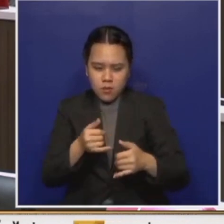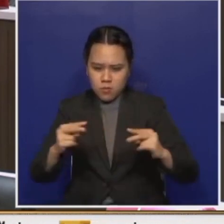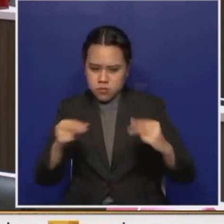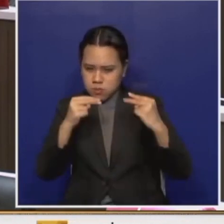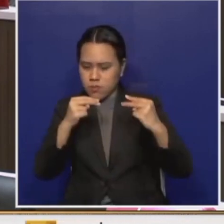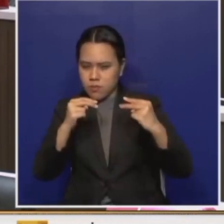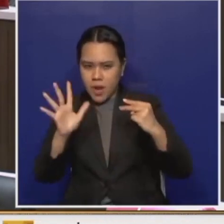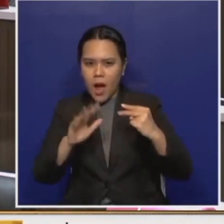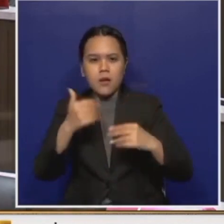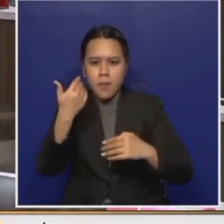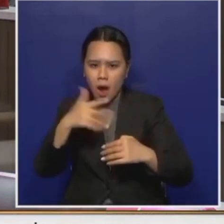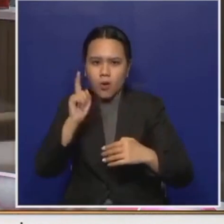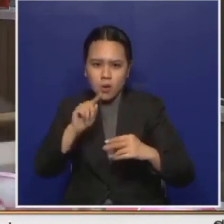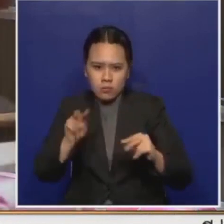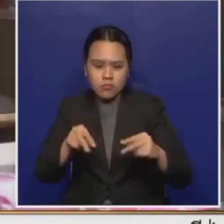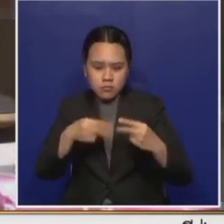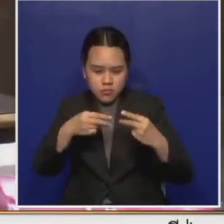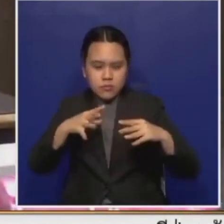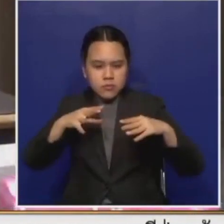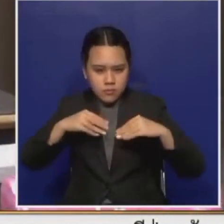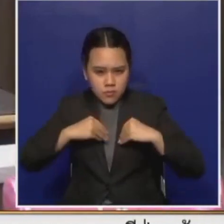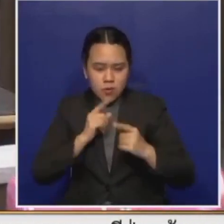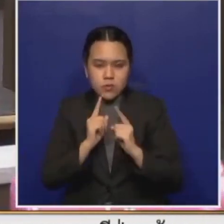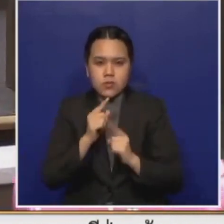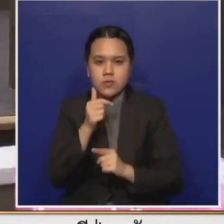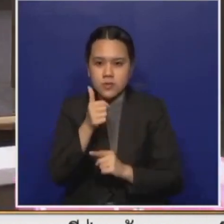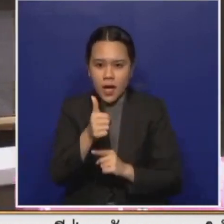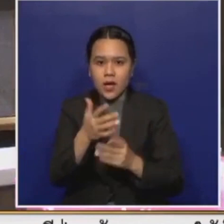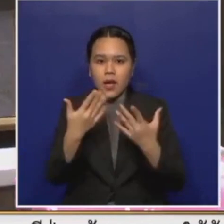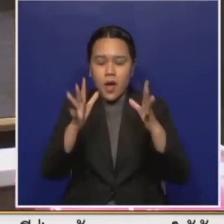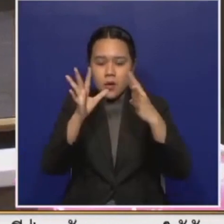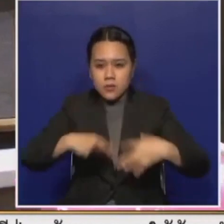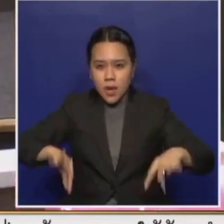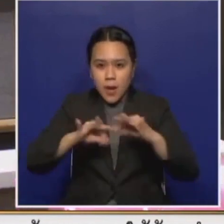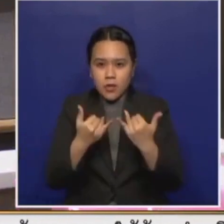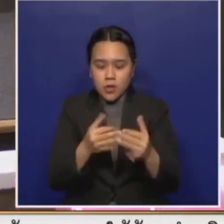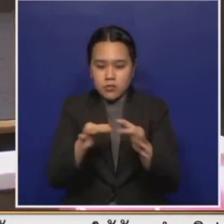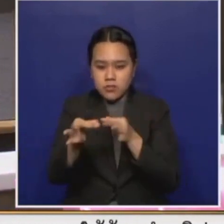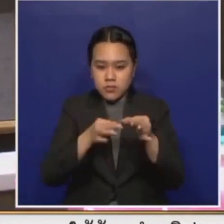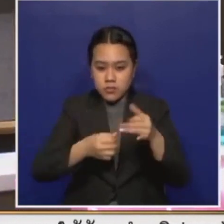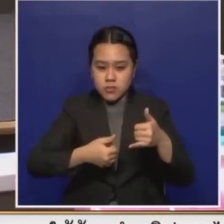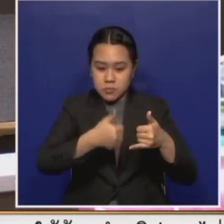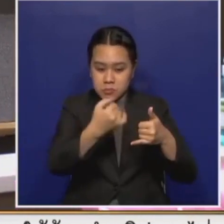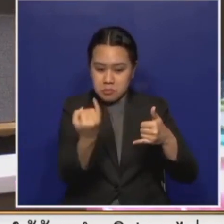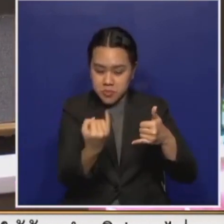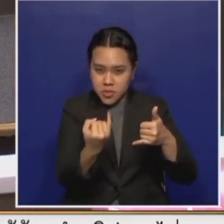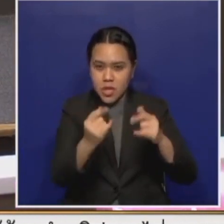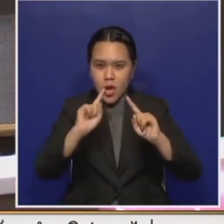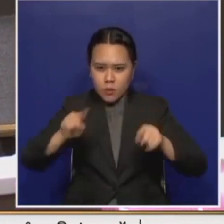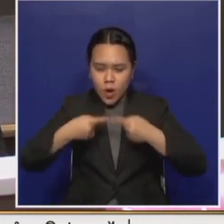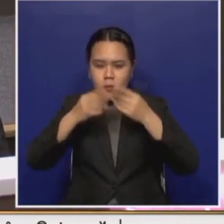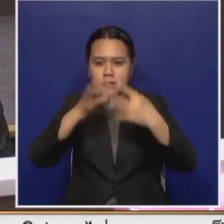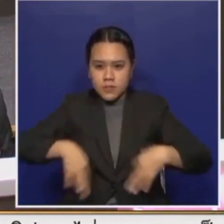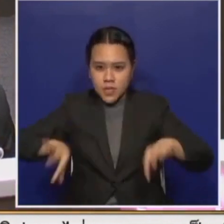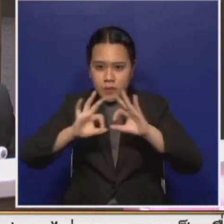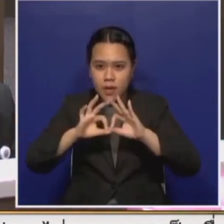นและสิ่ทสำคทํทานครั ในการอภิปลายไมมฟงใจคำตอบทานสำคญครั ถาท่าน